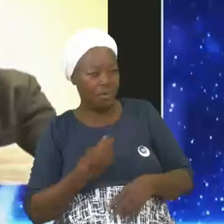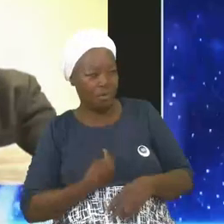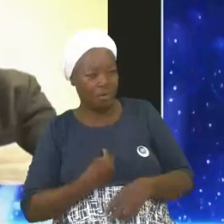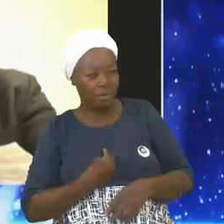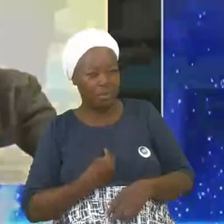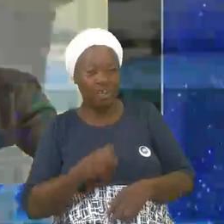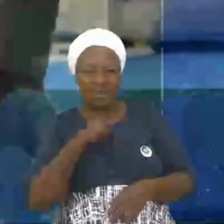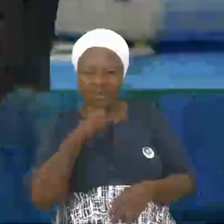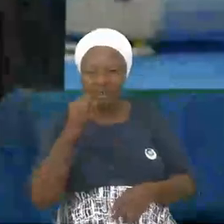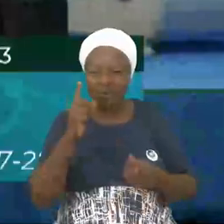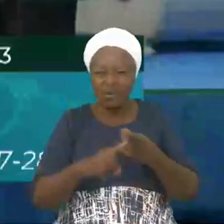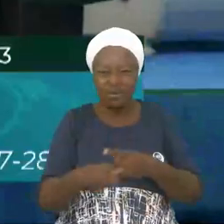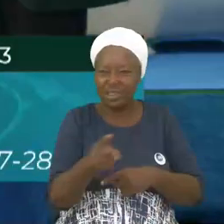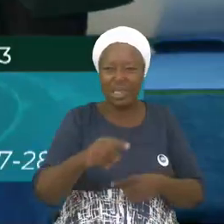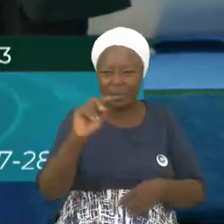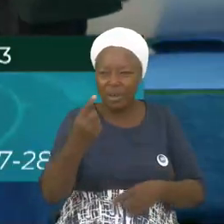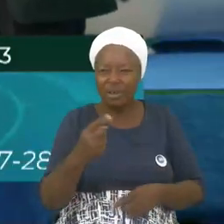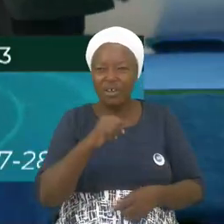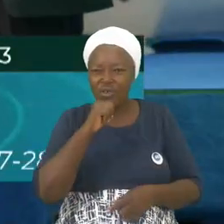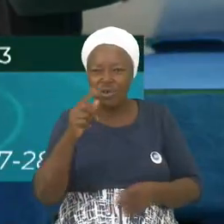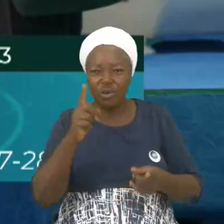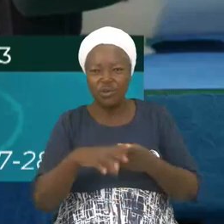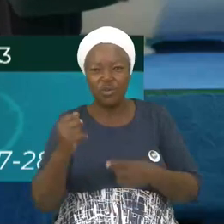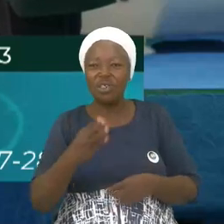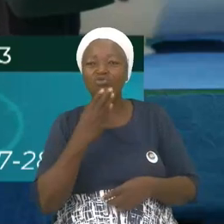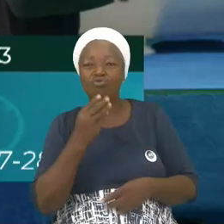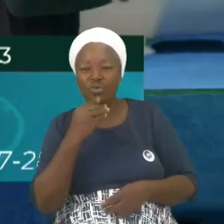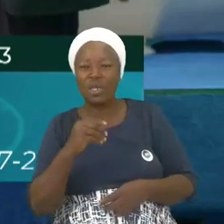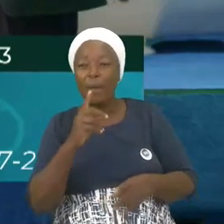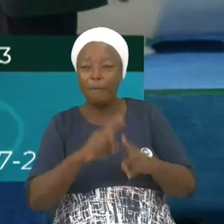6. Ésaïe 9, verset 6.